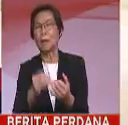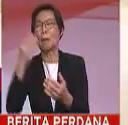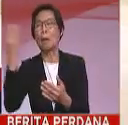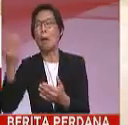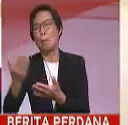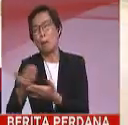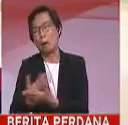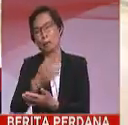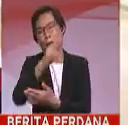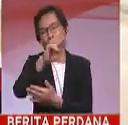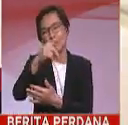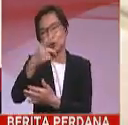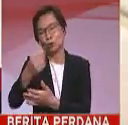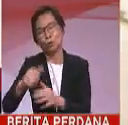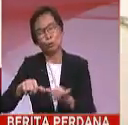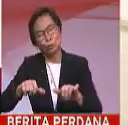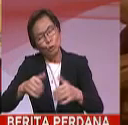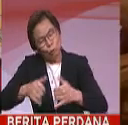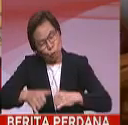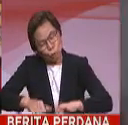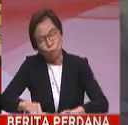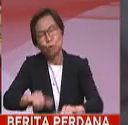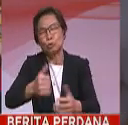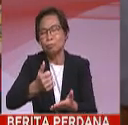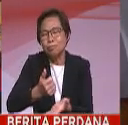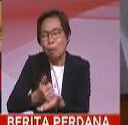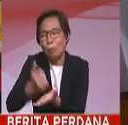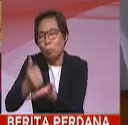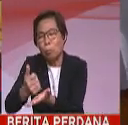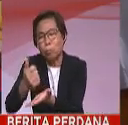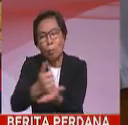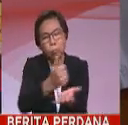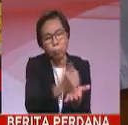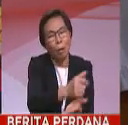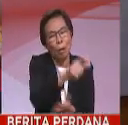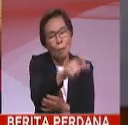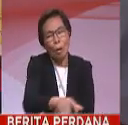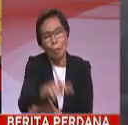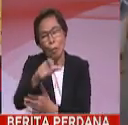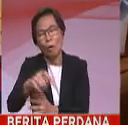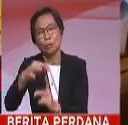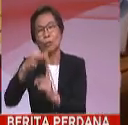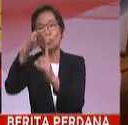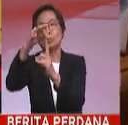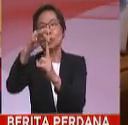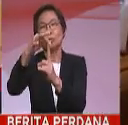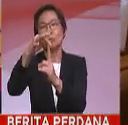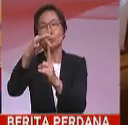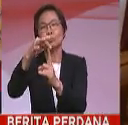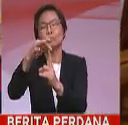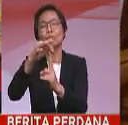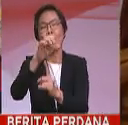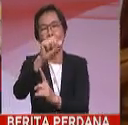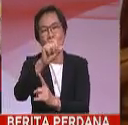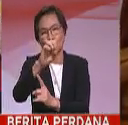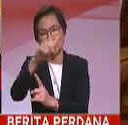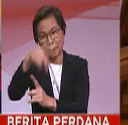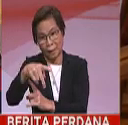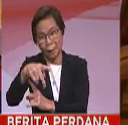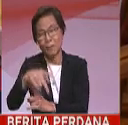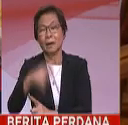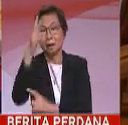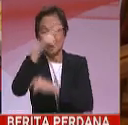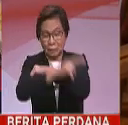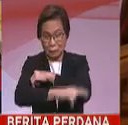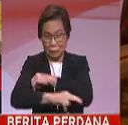NGO terlibat terus aktif melakukan gerak kerja menyantuni dan membantu penduduk dengan mengutamakan prosedur operasi standard SOP. Kerajaan